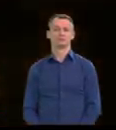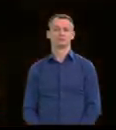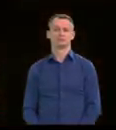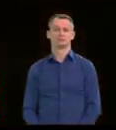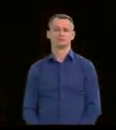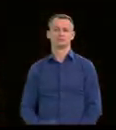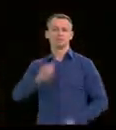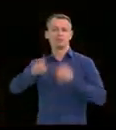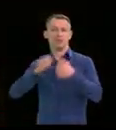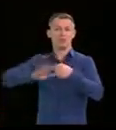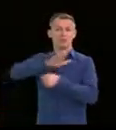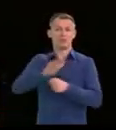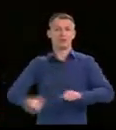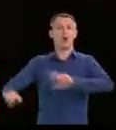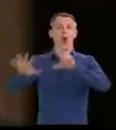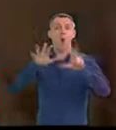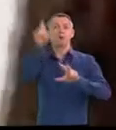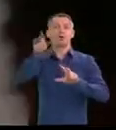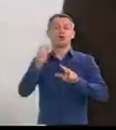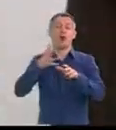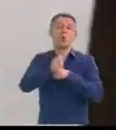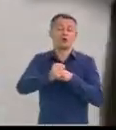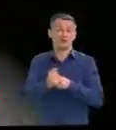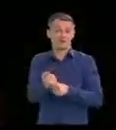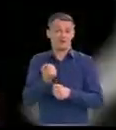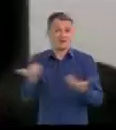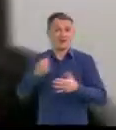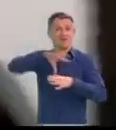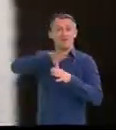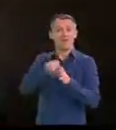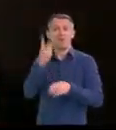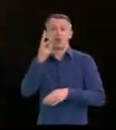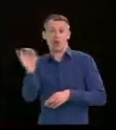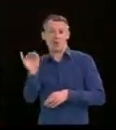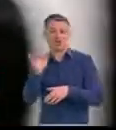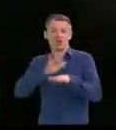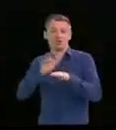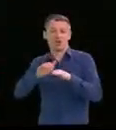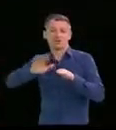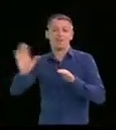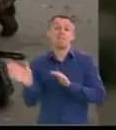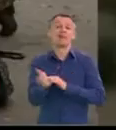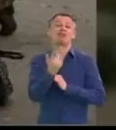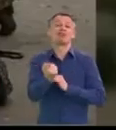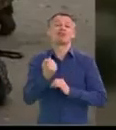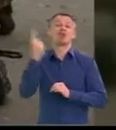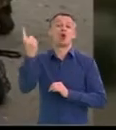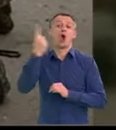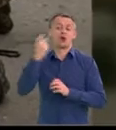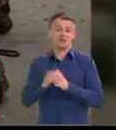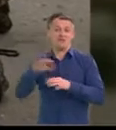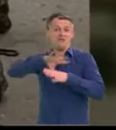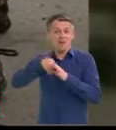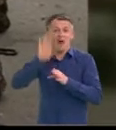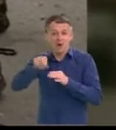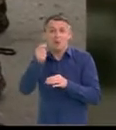În urma atacului, cel puțin o persoană au fost ucise, dintre care o familie cu doi copii care încerca să părăsească orașul. Familia, care mai avea